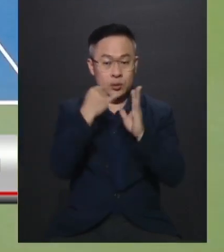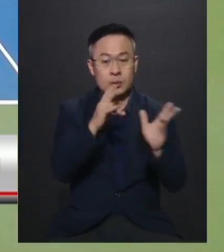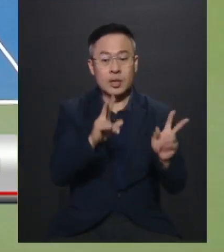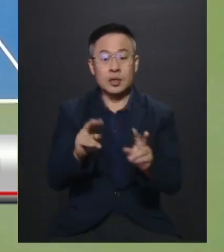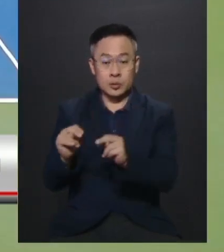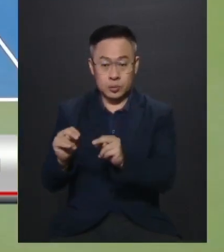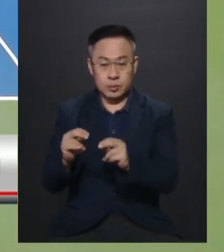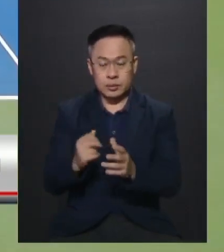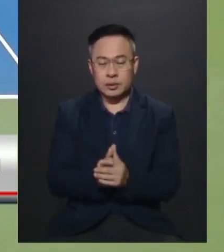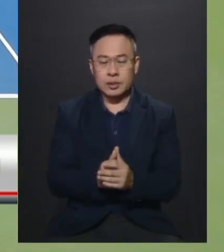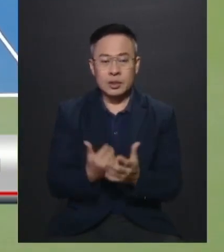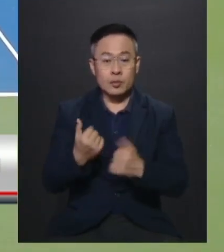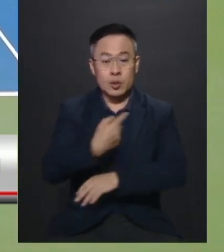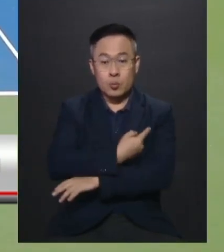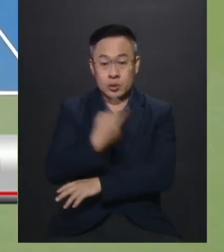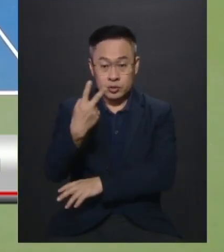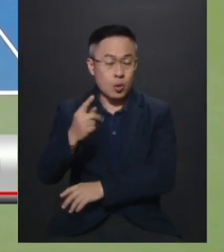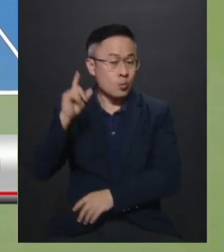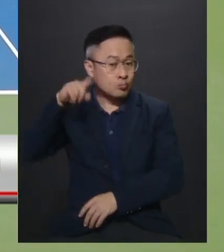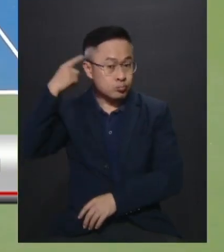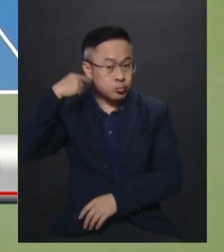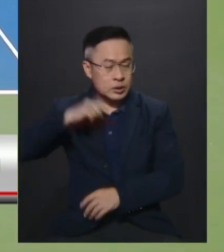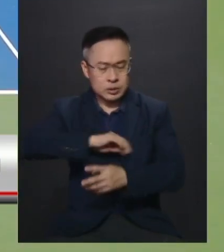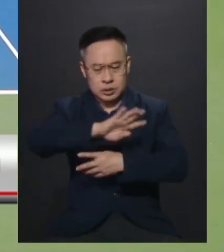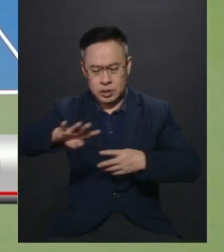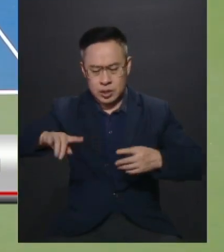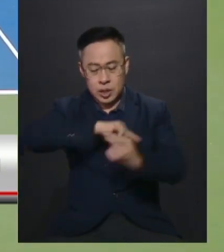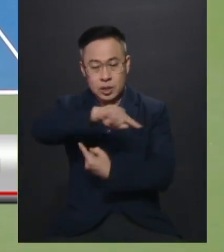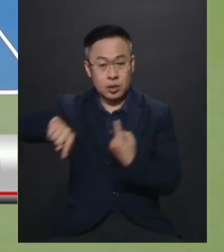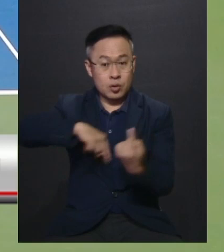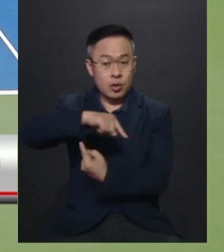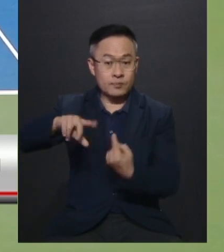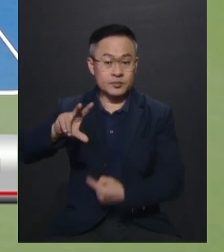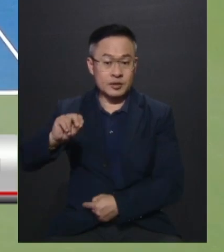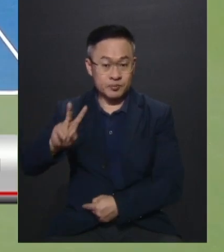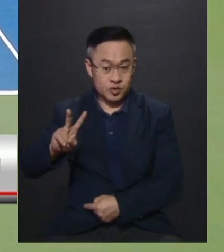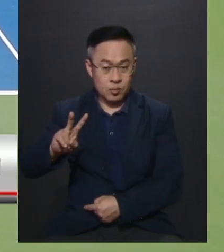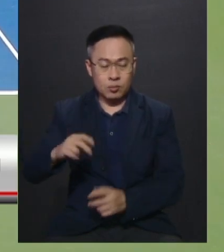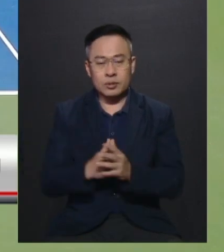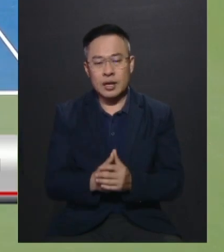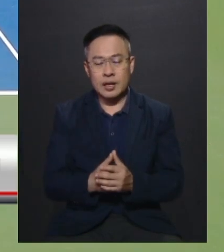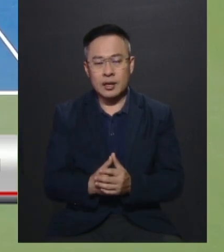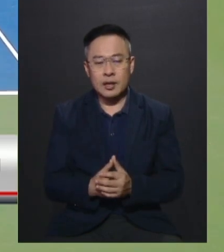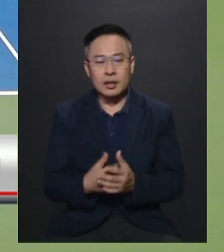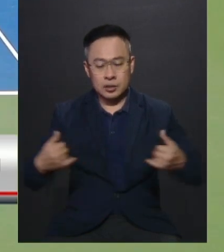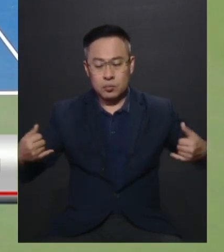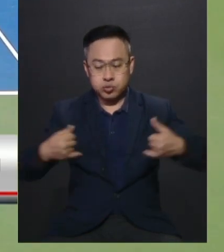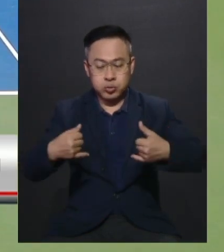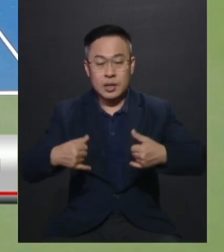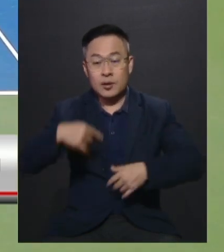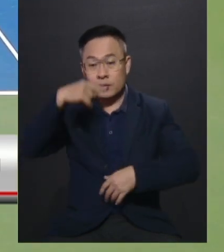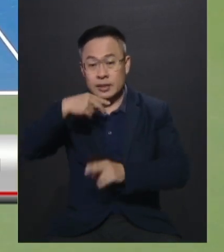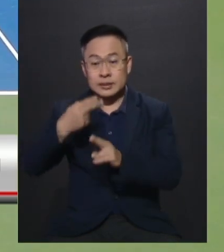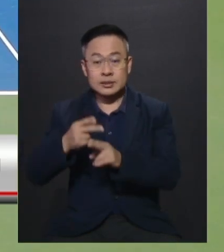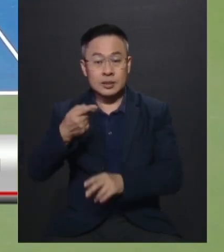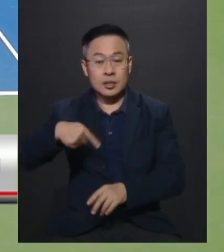แข่งขันวันที่2นะคะในประเภทหญิงเดี่ยวรอบ32คนค่ะคู่ที่น่าสนใจนะคะเป็นการเจอกันของภาวินีร่วมรัต